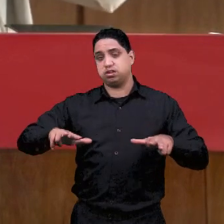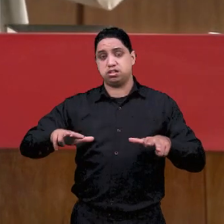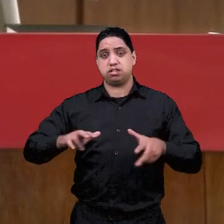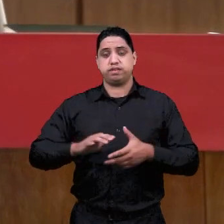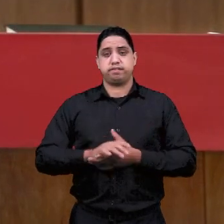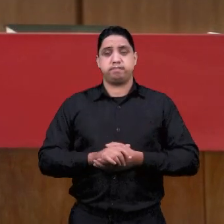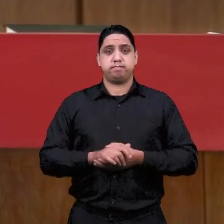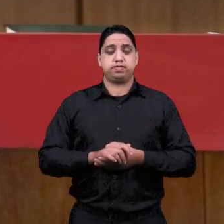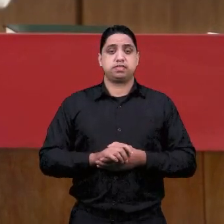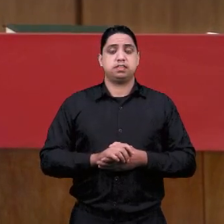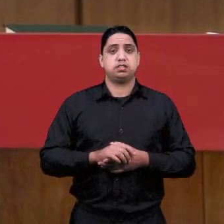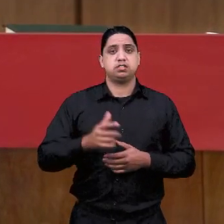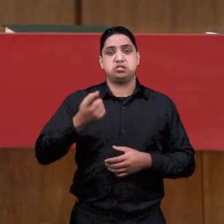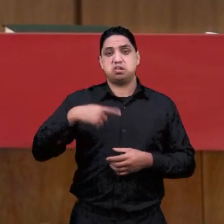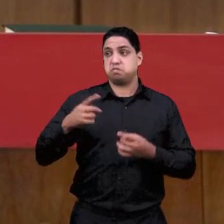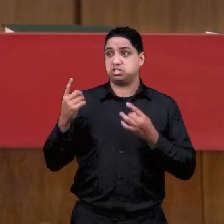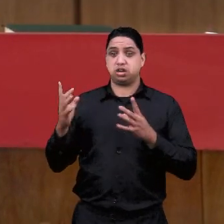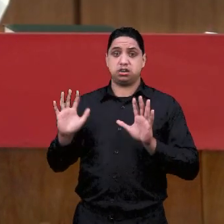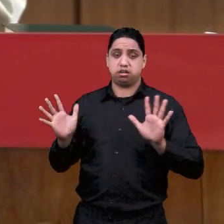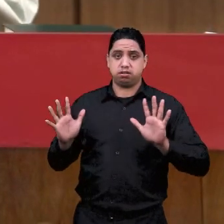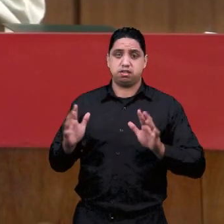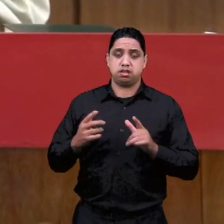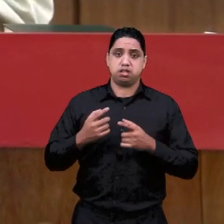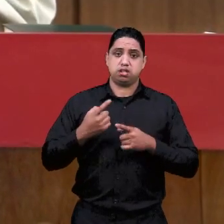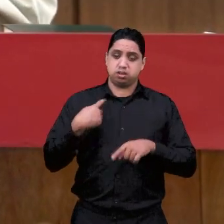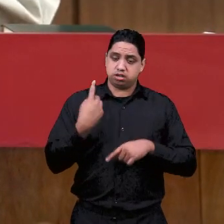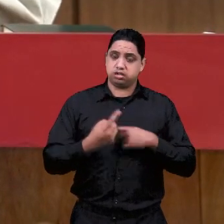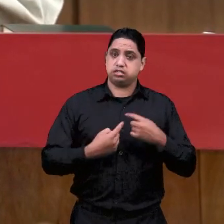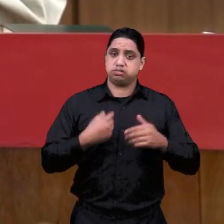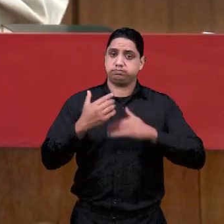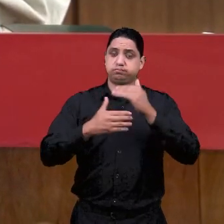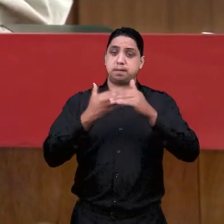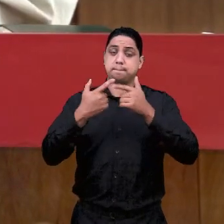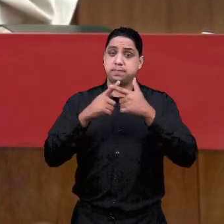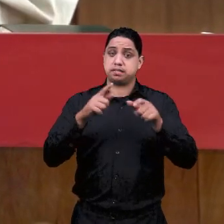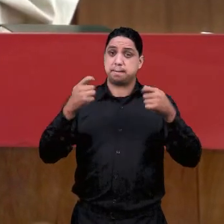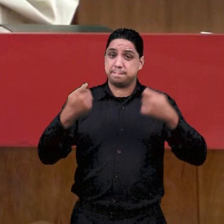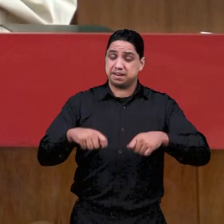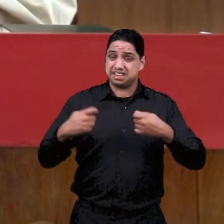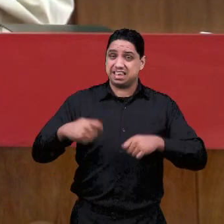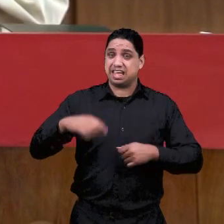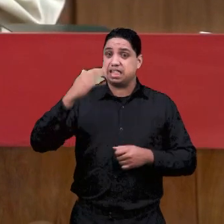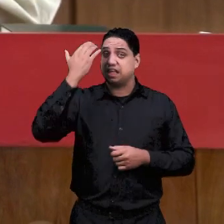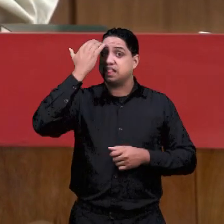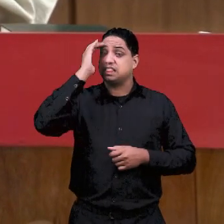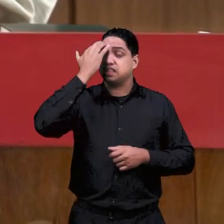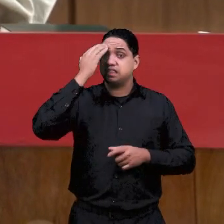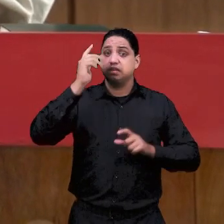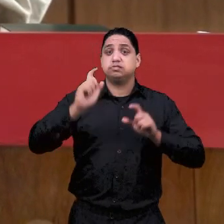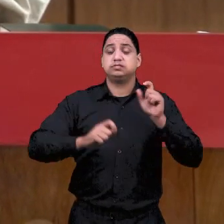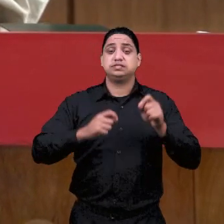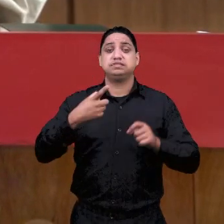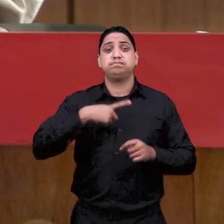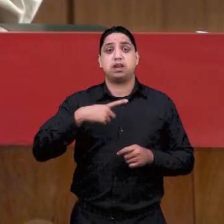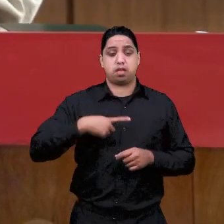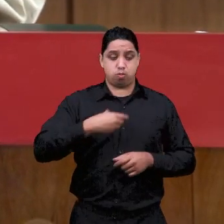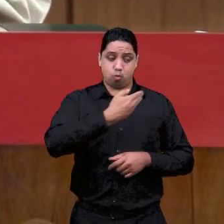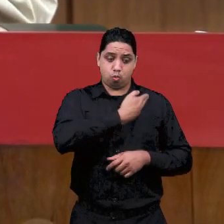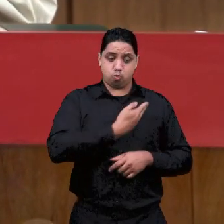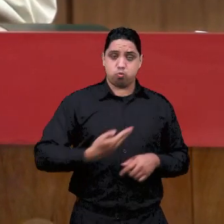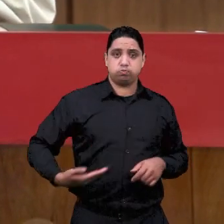contraire, ces luttes vont augmenter. Mais il est nécessaire de comprendre qu'il y a un gouvernement sur